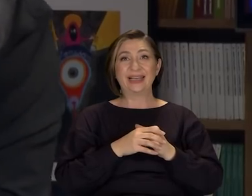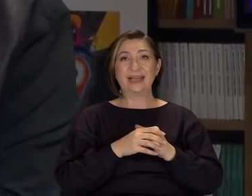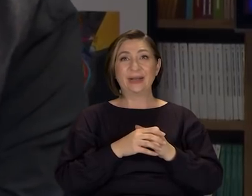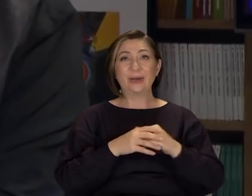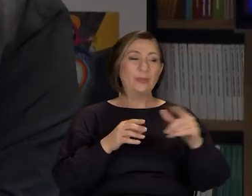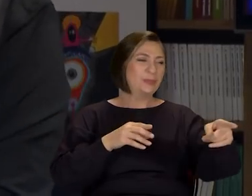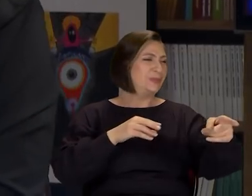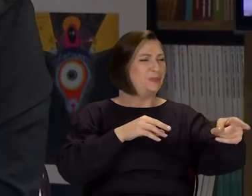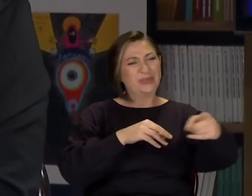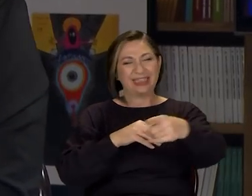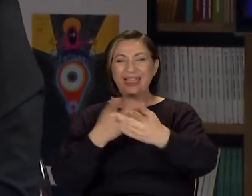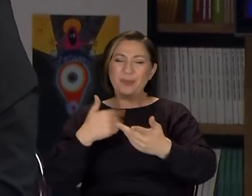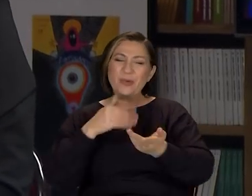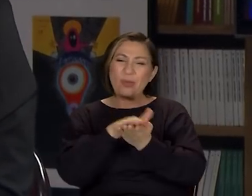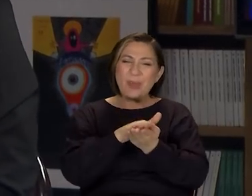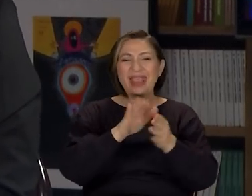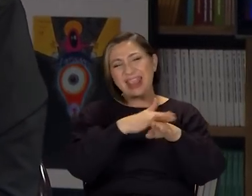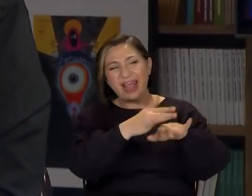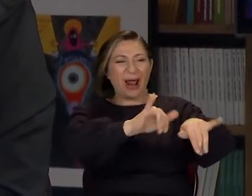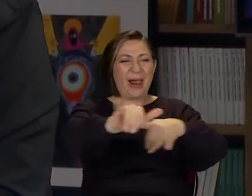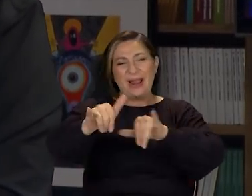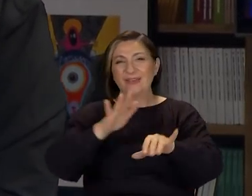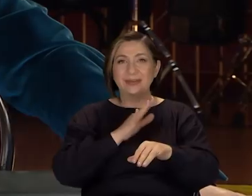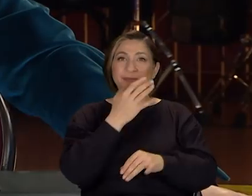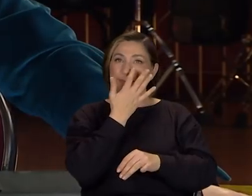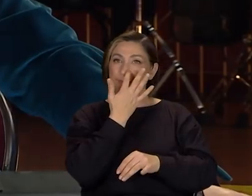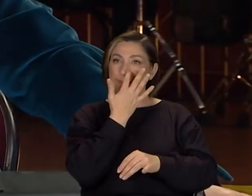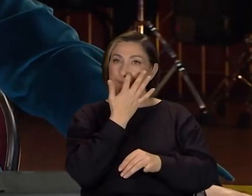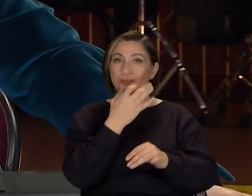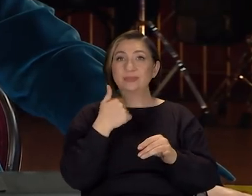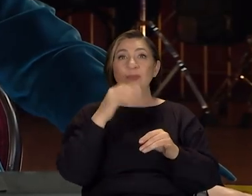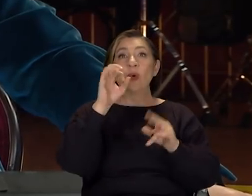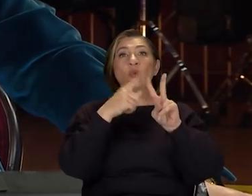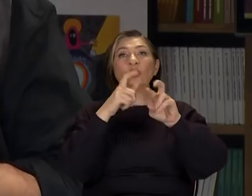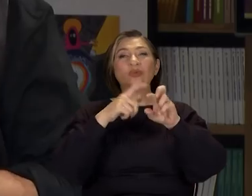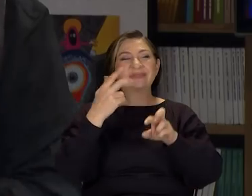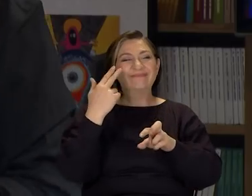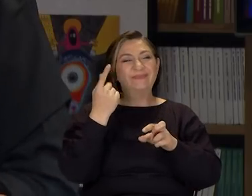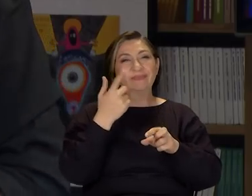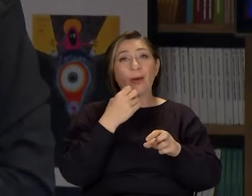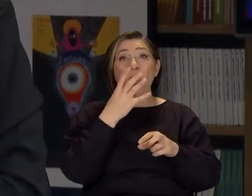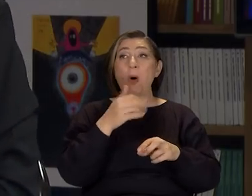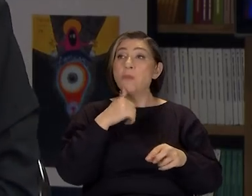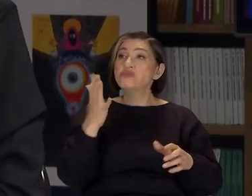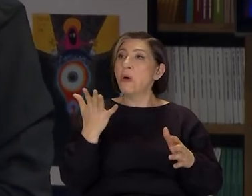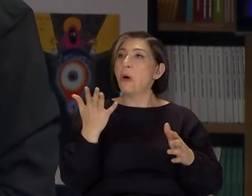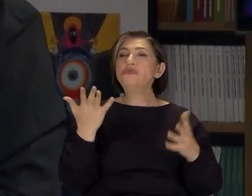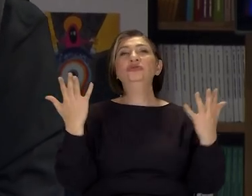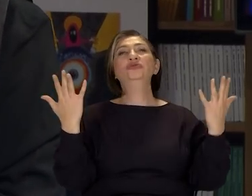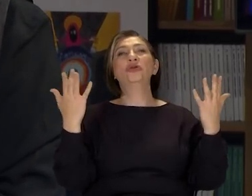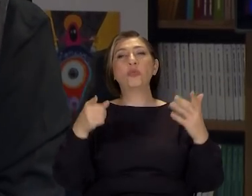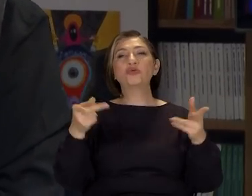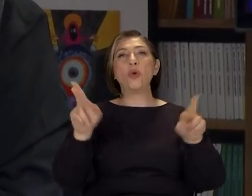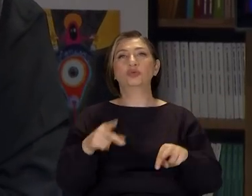İşte burası çocuklar dedi. Burada işte benim köpekler filan ağaçta. Bizim Onur birazcık patavatsızdır böyle yap. Abi ne güzel. İnşallah